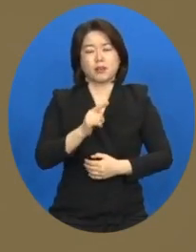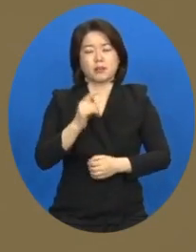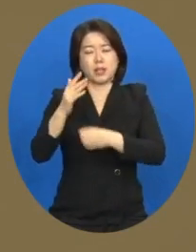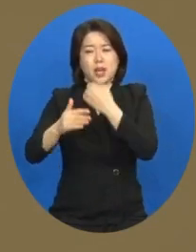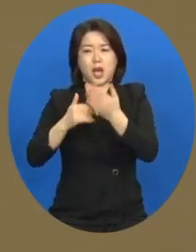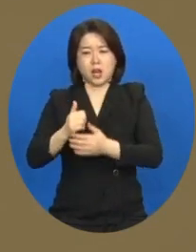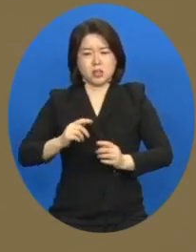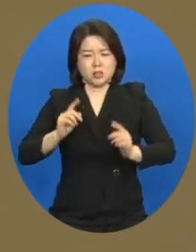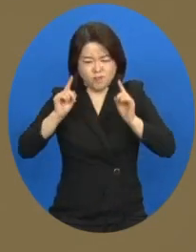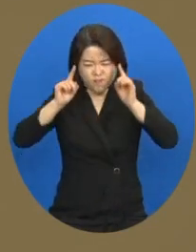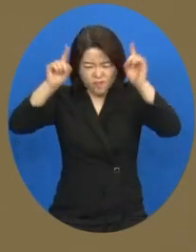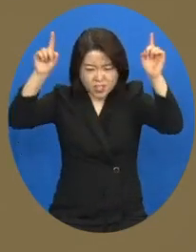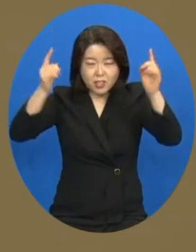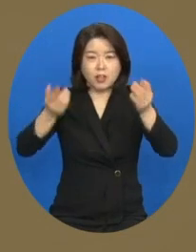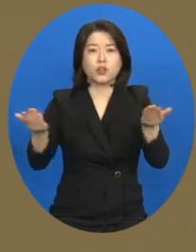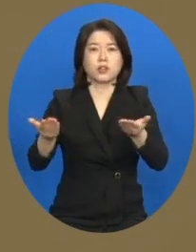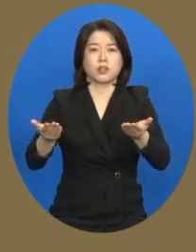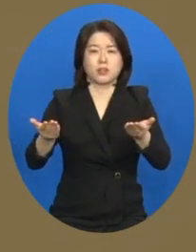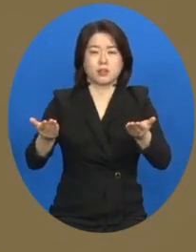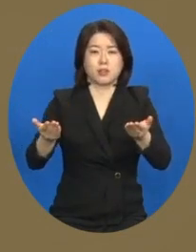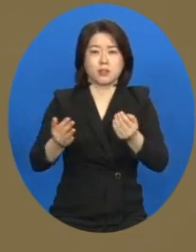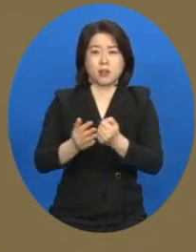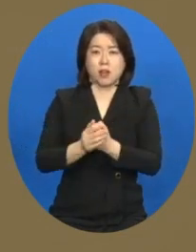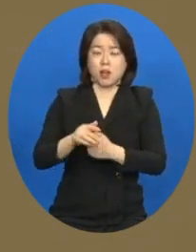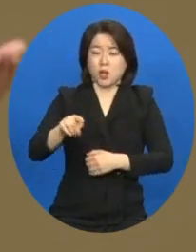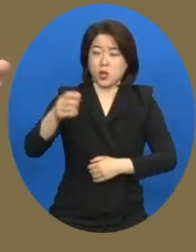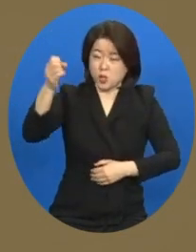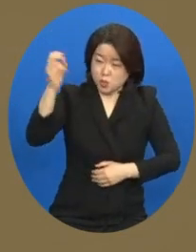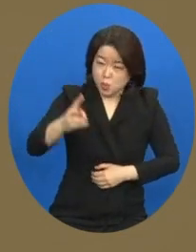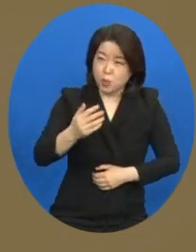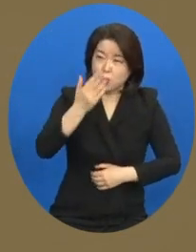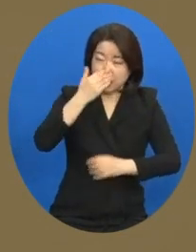하나님이 진노하시는 일인가. 이제 우리 또